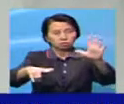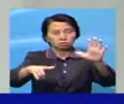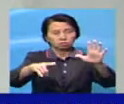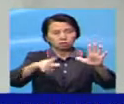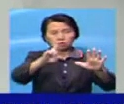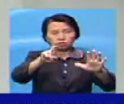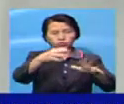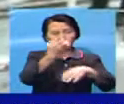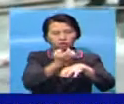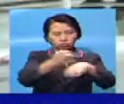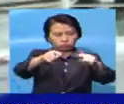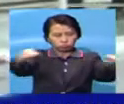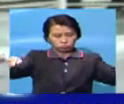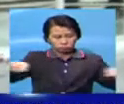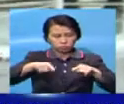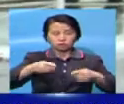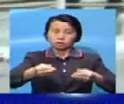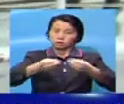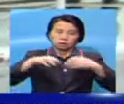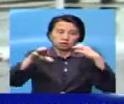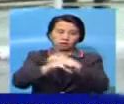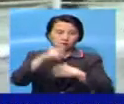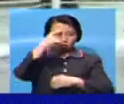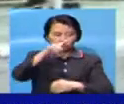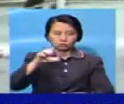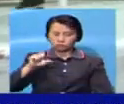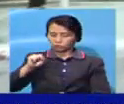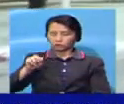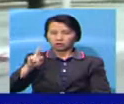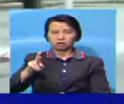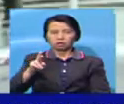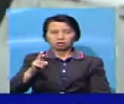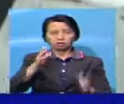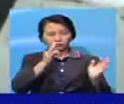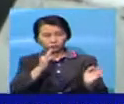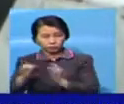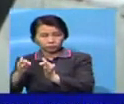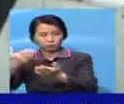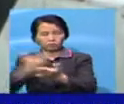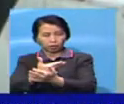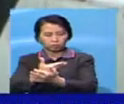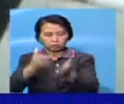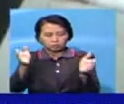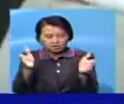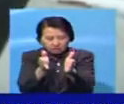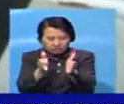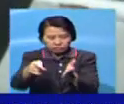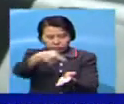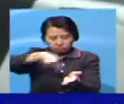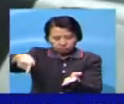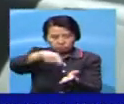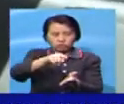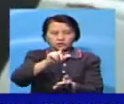nautika persegi dan memberi cabaran besar kepada pasukan Sar memasuki fasa baharunya operasi diperkecil melibatkan aset